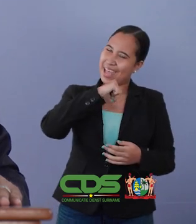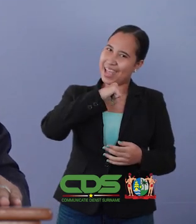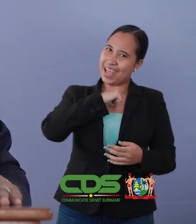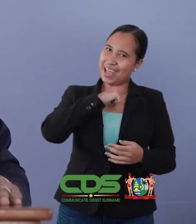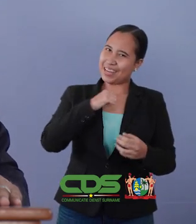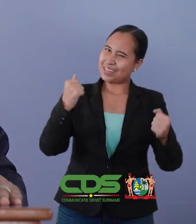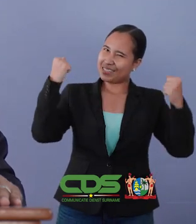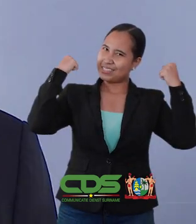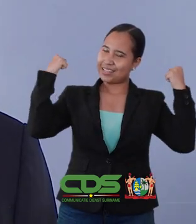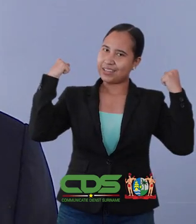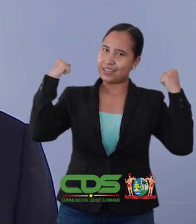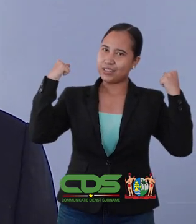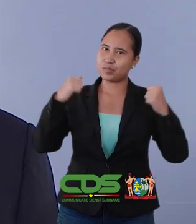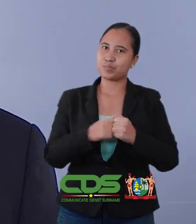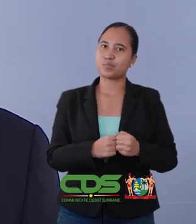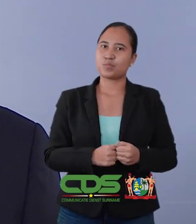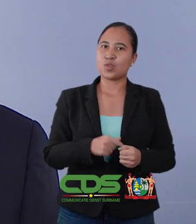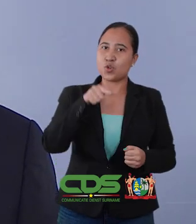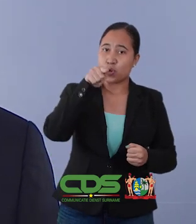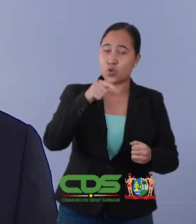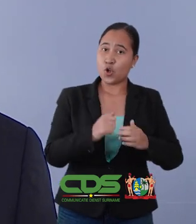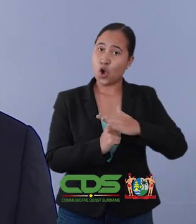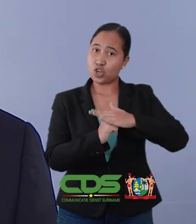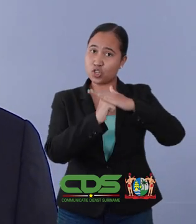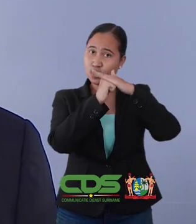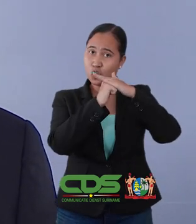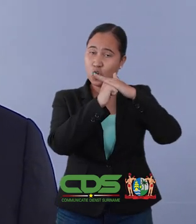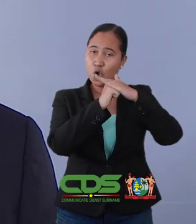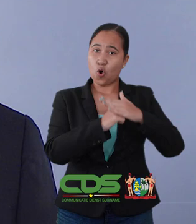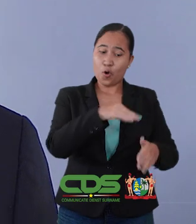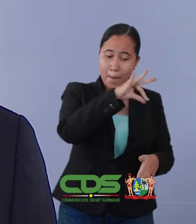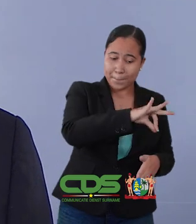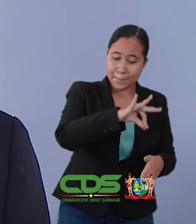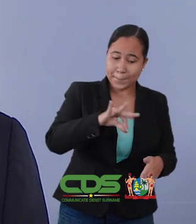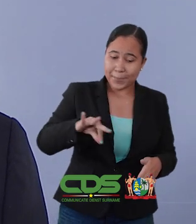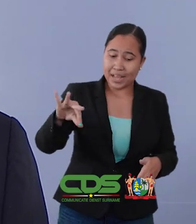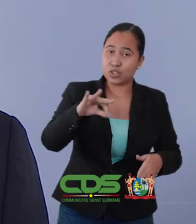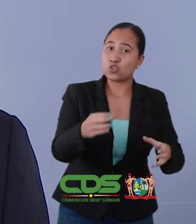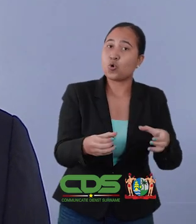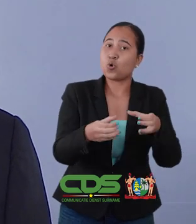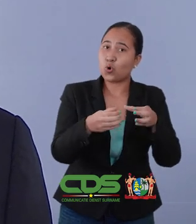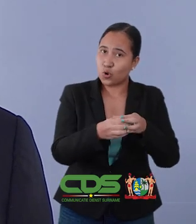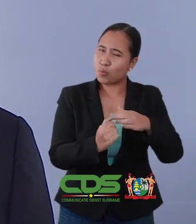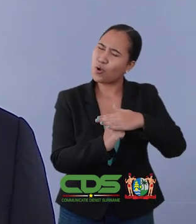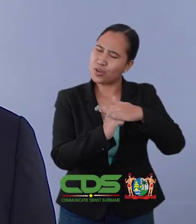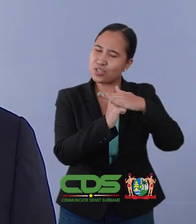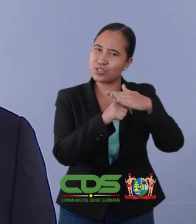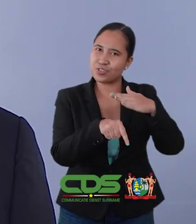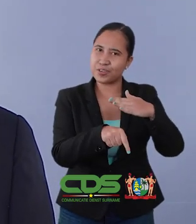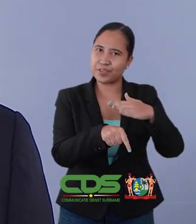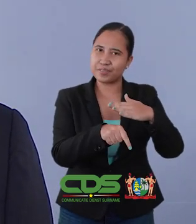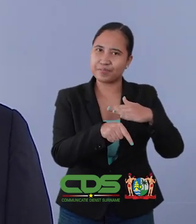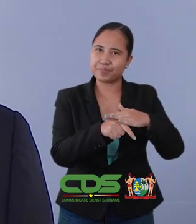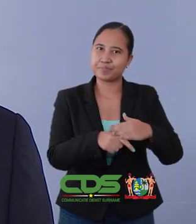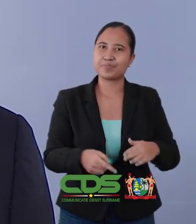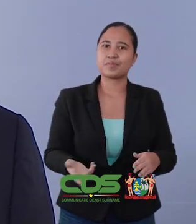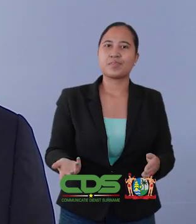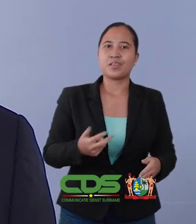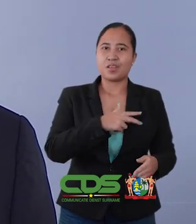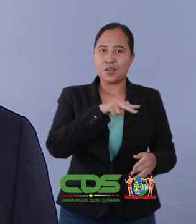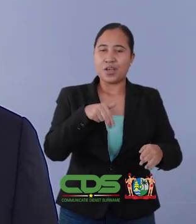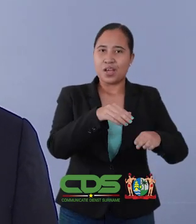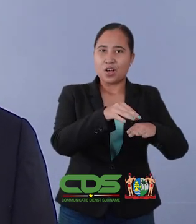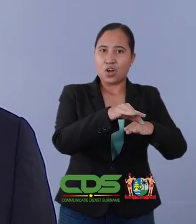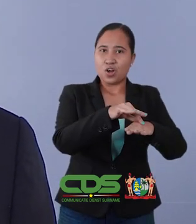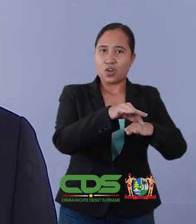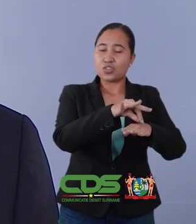weerstand daarmee. U ondersteunt ook de lokale landbouwsector. Weer danken wij de